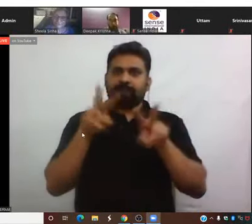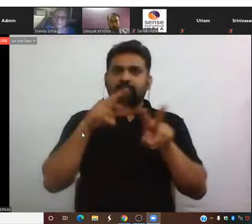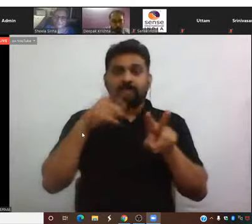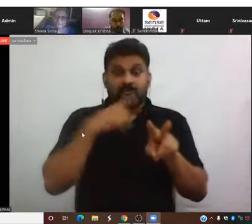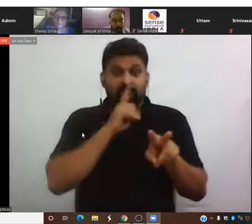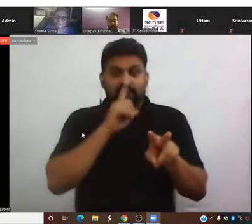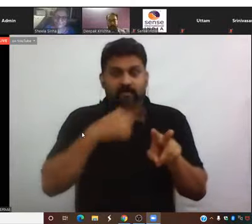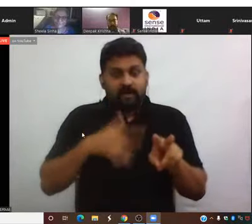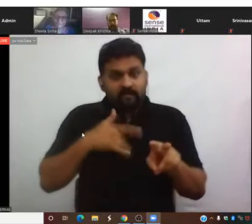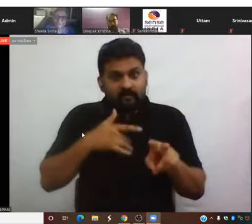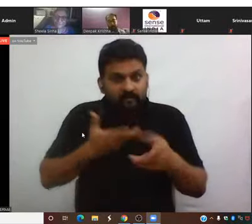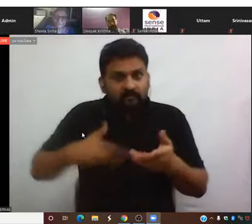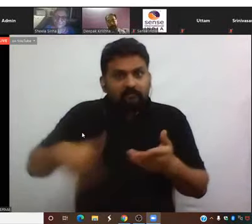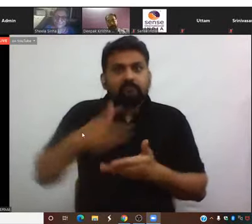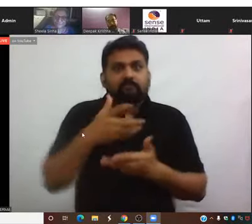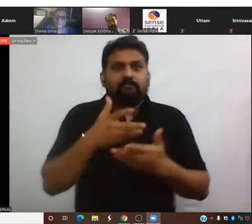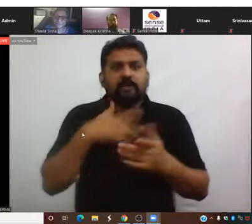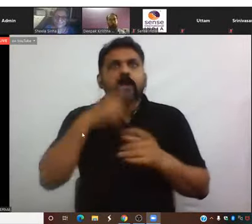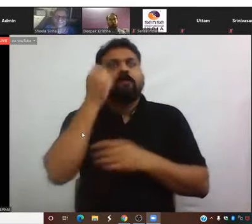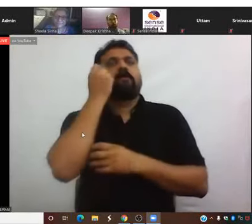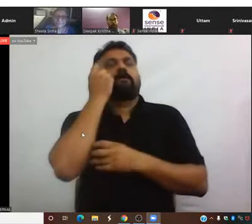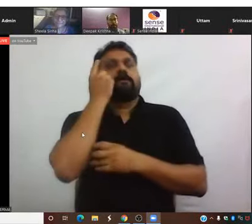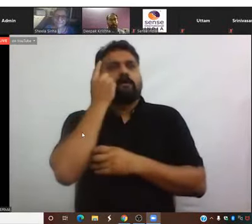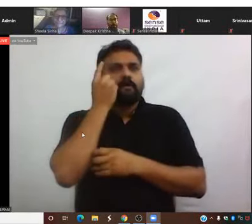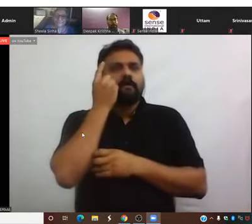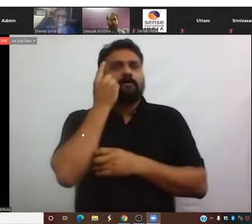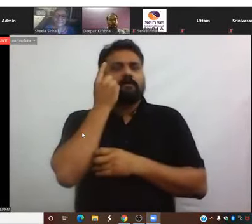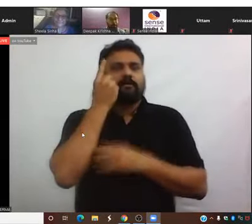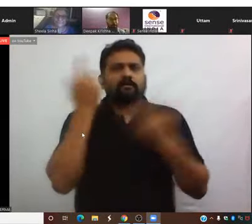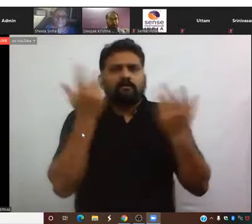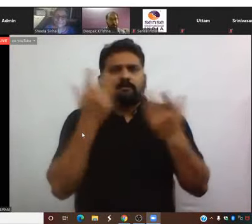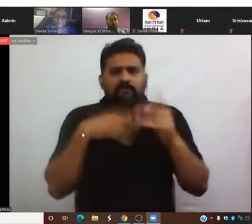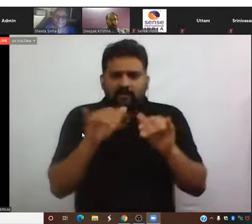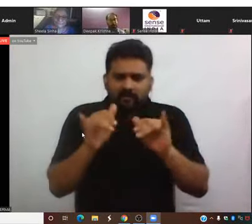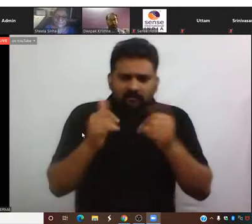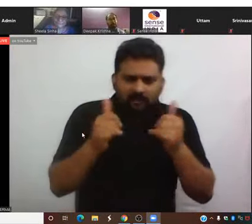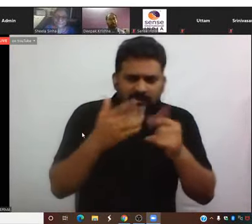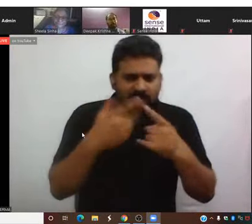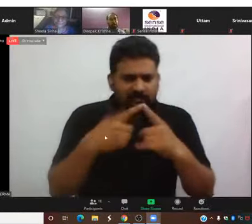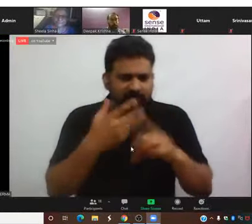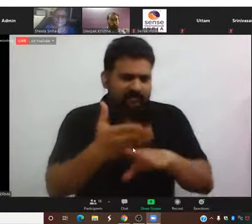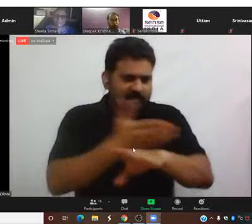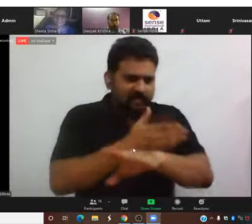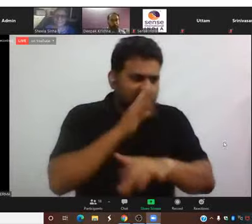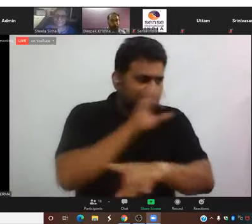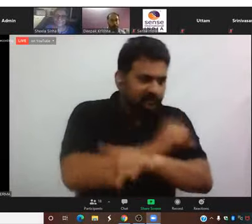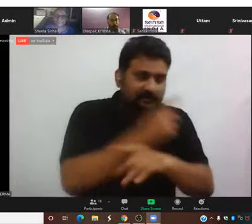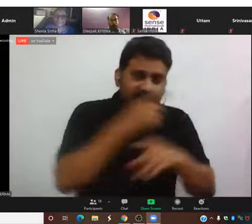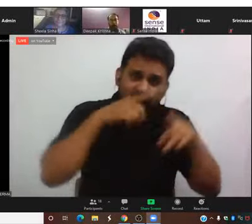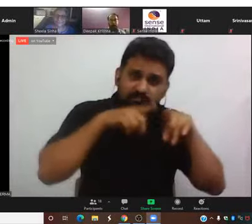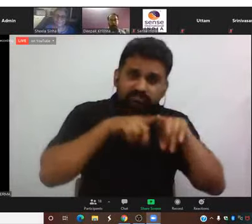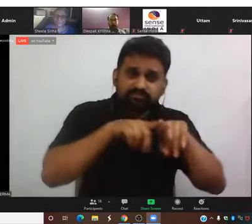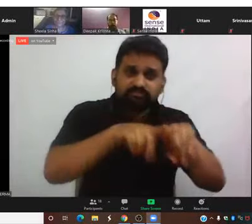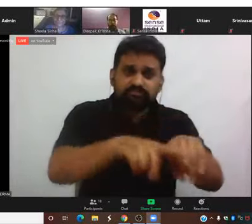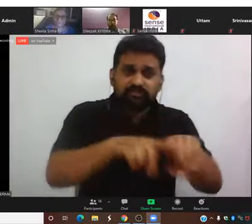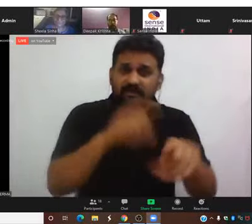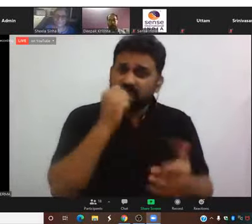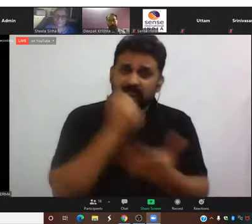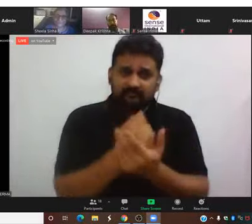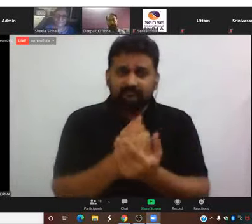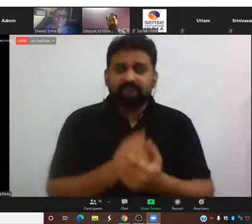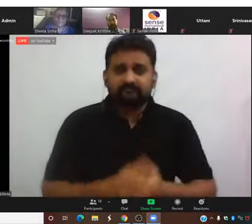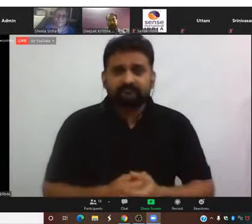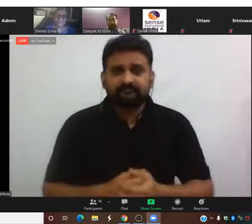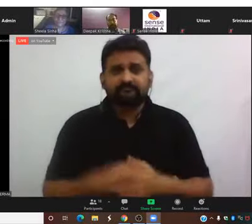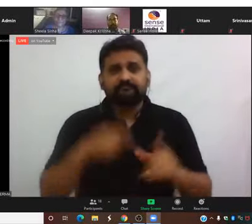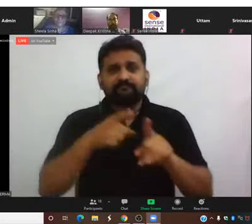आप को ये समझ सकते हैं कि प्ले और अर्ली इंटरवेंशन साथ साथ होना बहुत जरूरी है. और